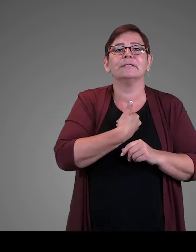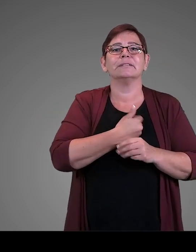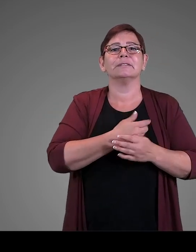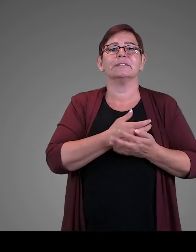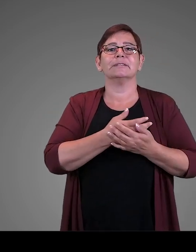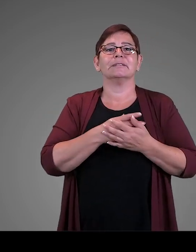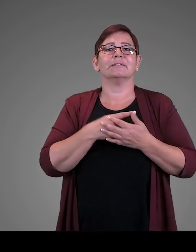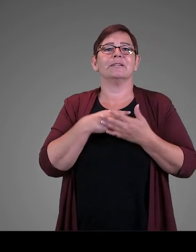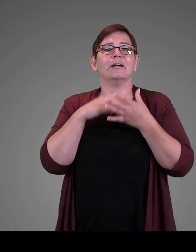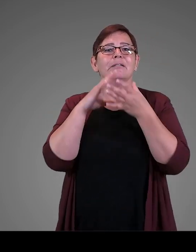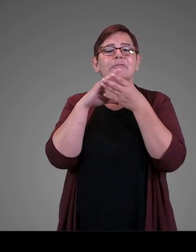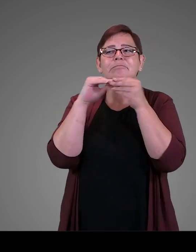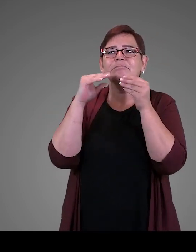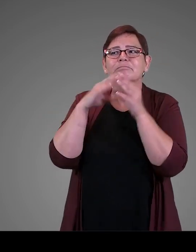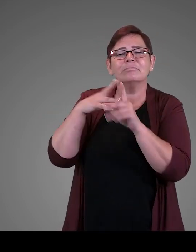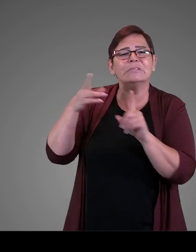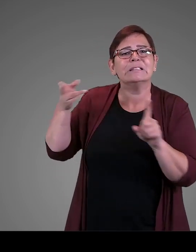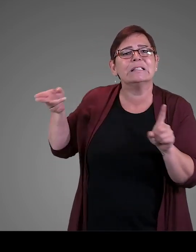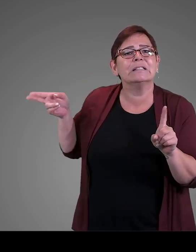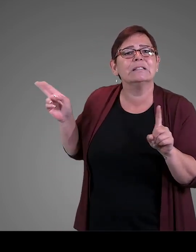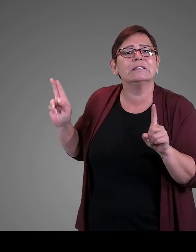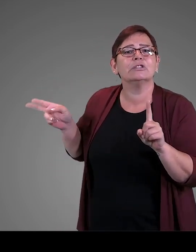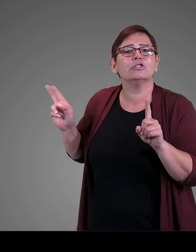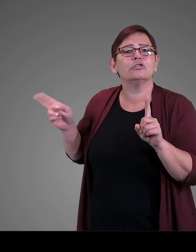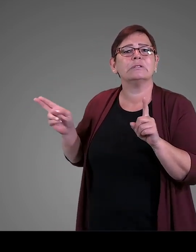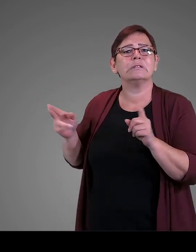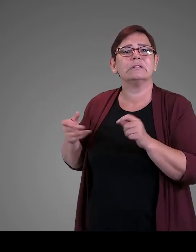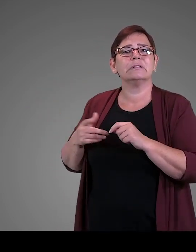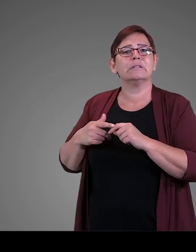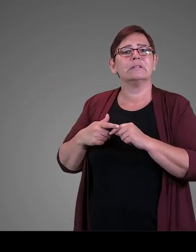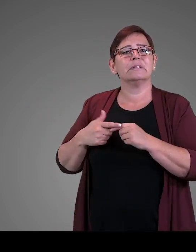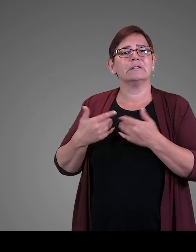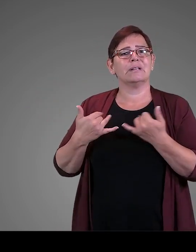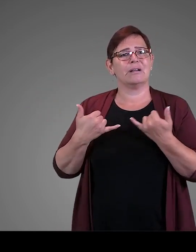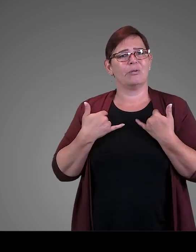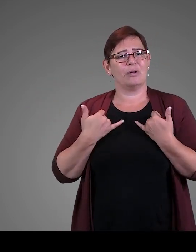je sais qu'hier, je disais que je n'étais pas un centre d'artistes, mais là, je parle au on.